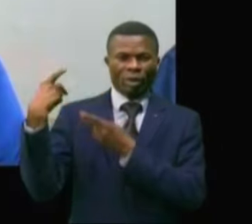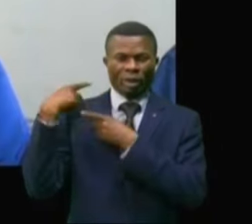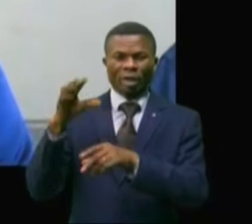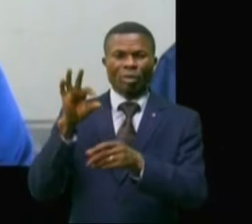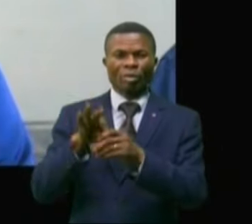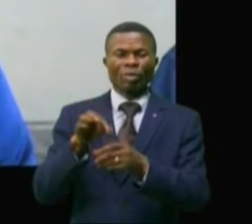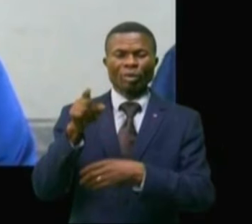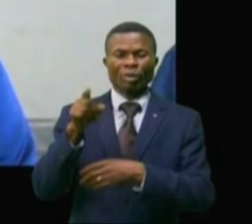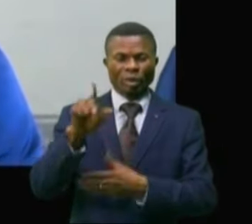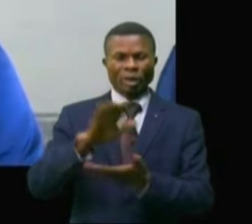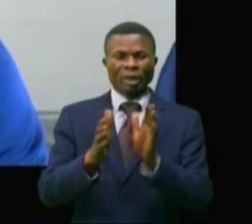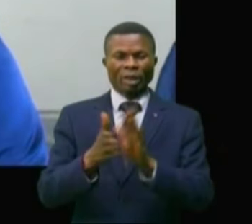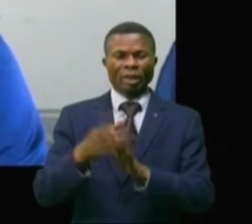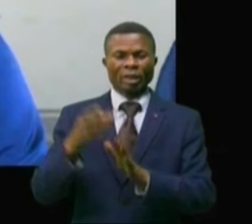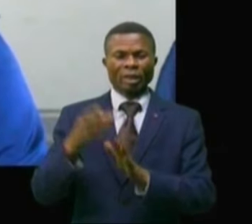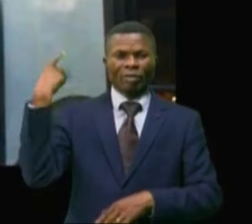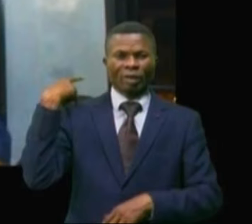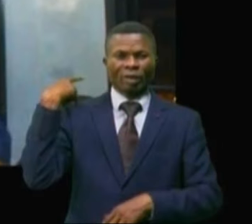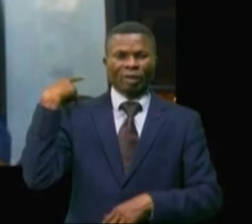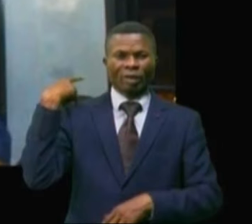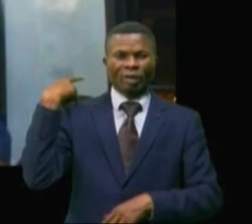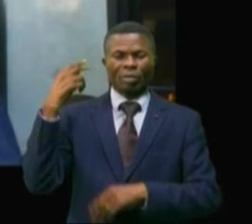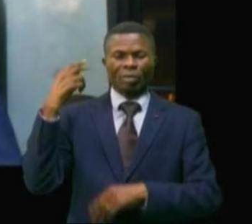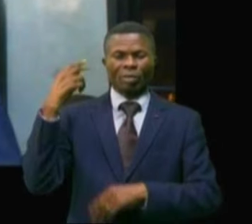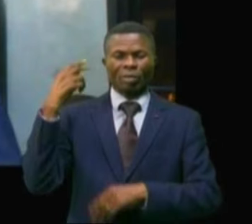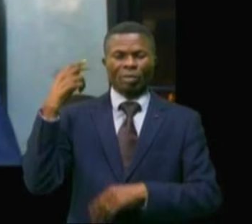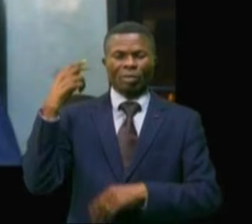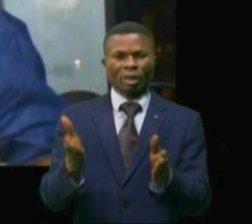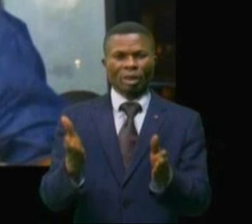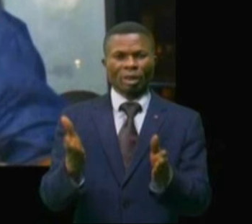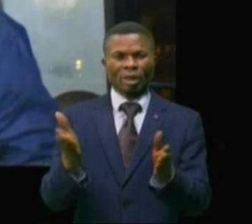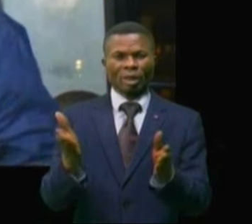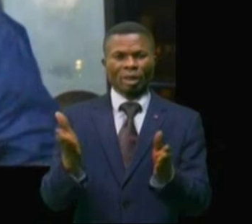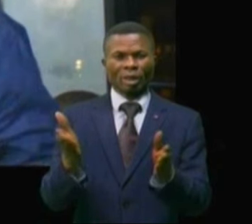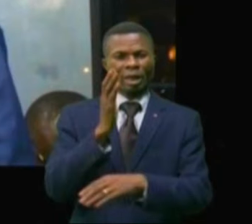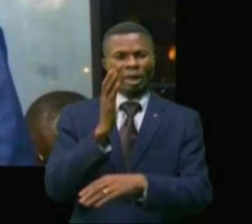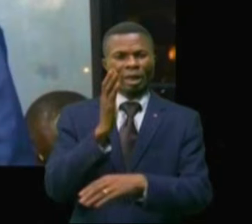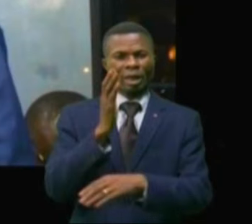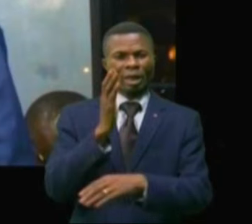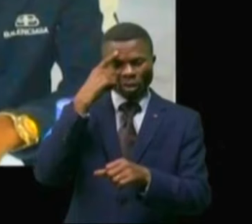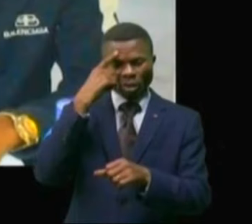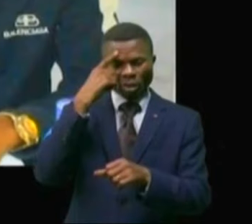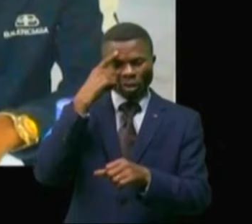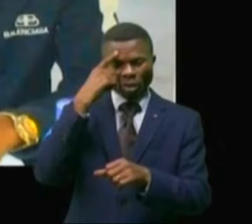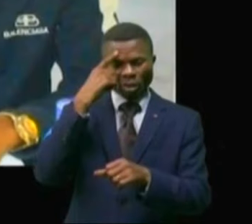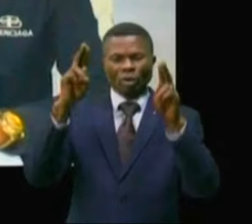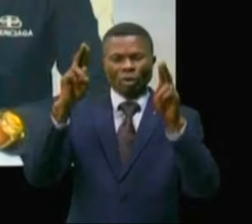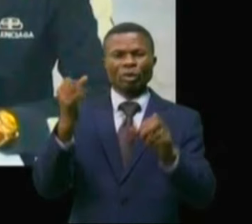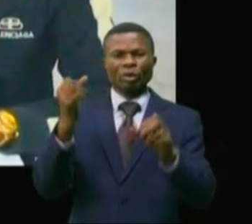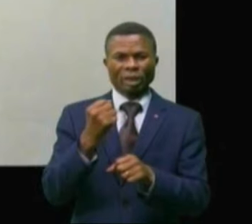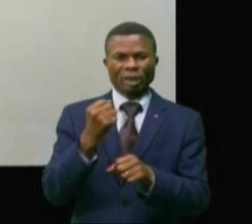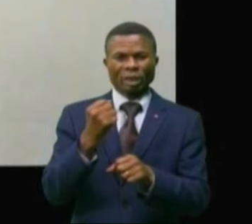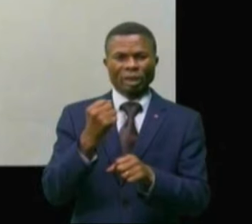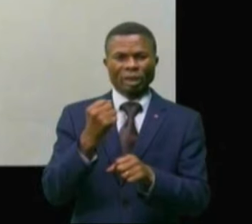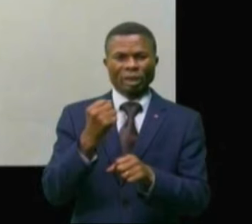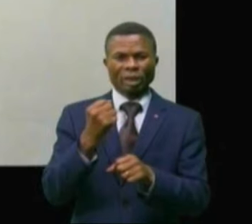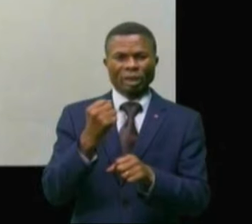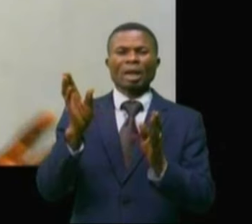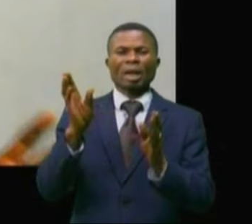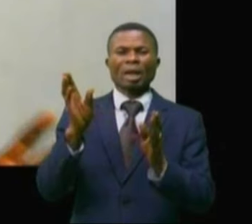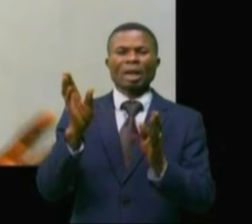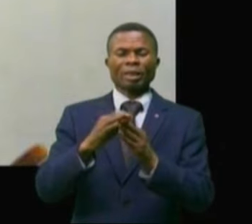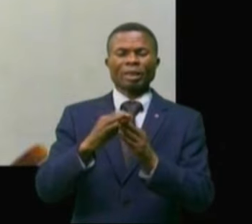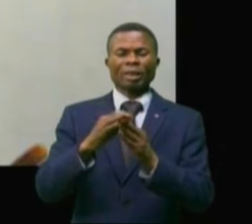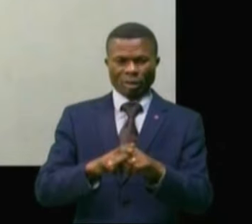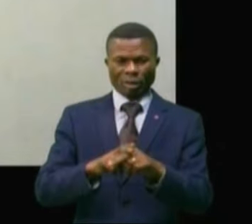de député national, l'encourager avec des sages conseils pour la réussite de son mandat législatif et lui soumettre les désidérata de leur